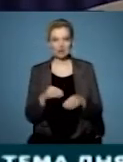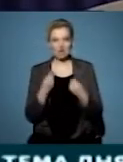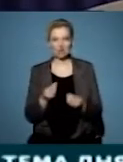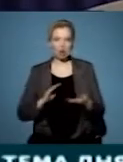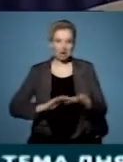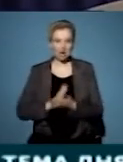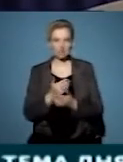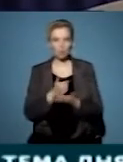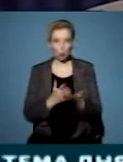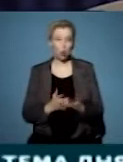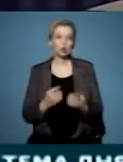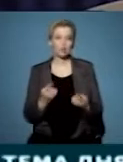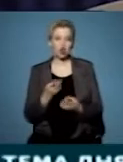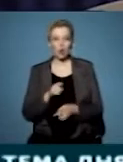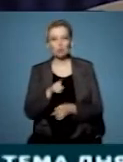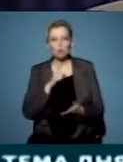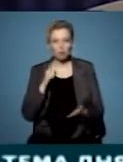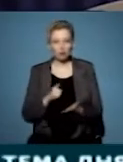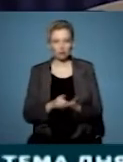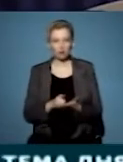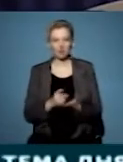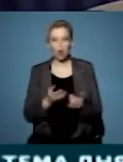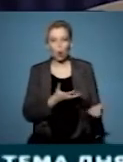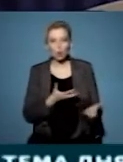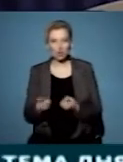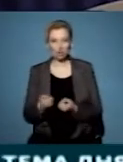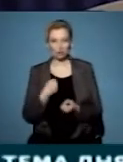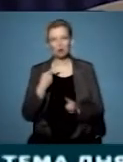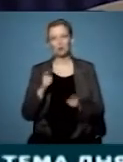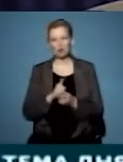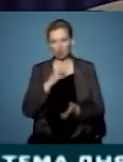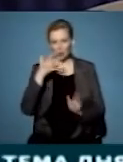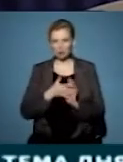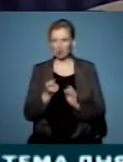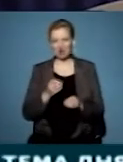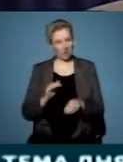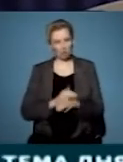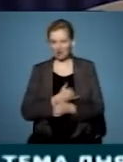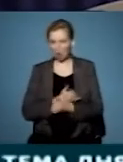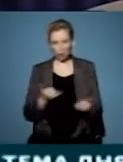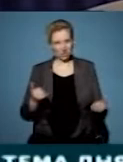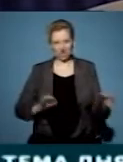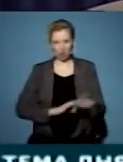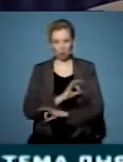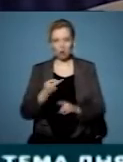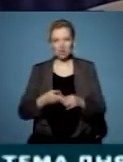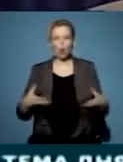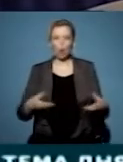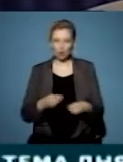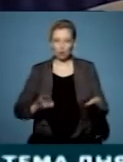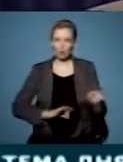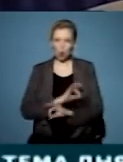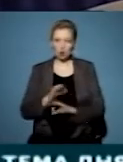надавати якісні послуги, звичайно, вони мають і отримувати. Ми ж маємо розуміти, що це не благодійний проект, це комерційний